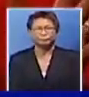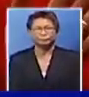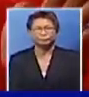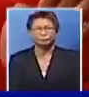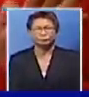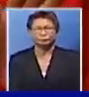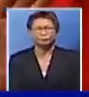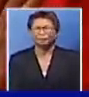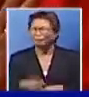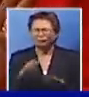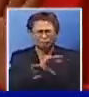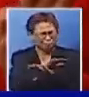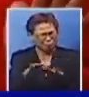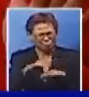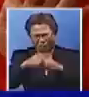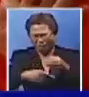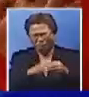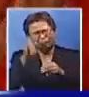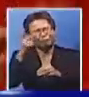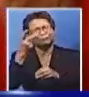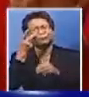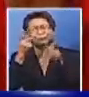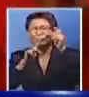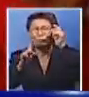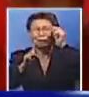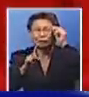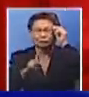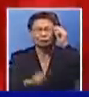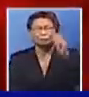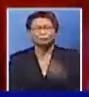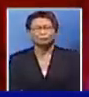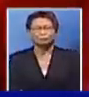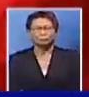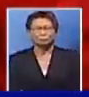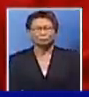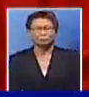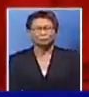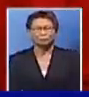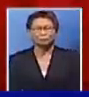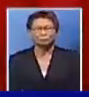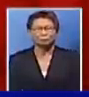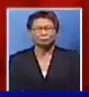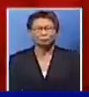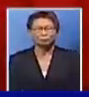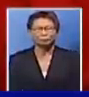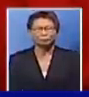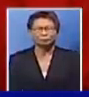Dan ini bukan soal politik. Jangan bagi kebajikan ketika